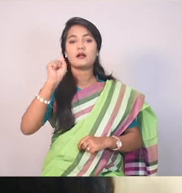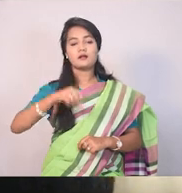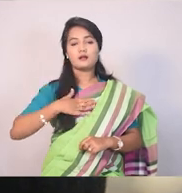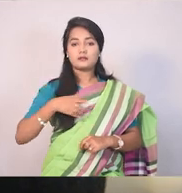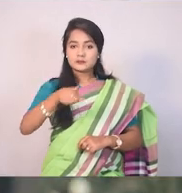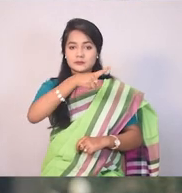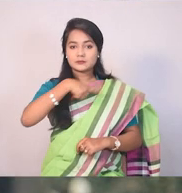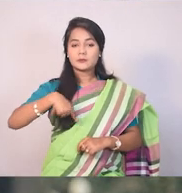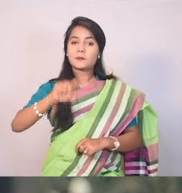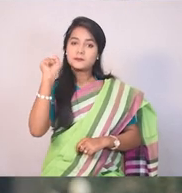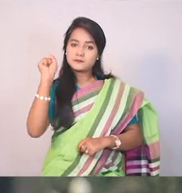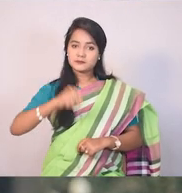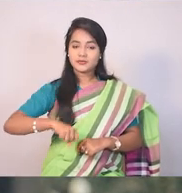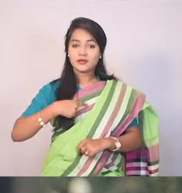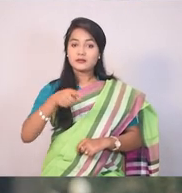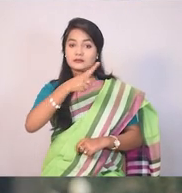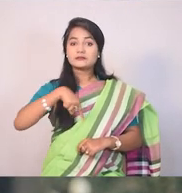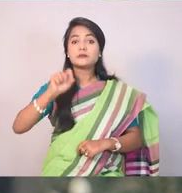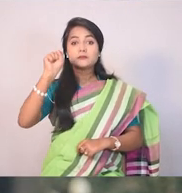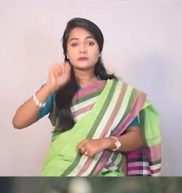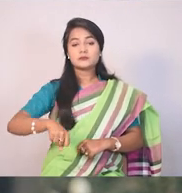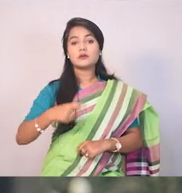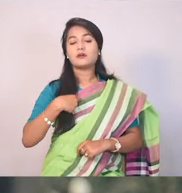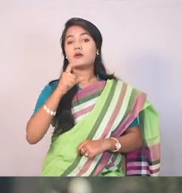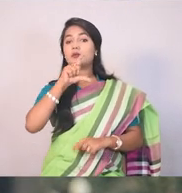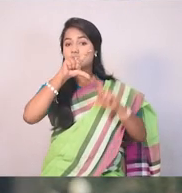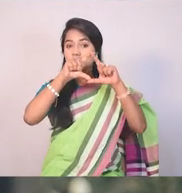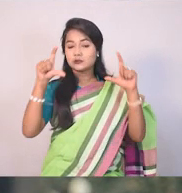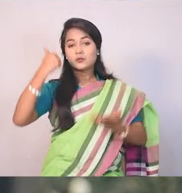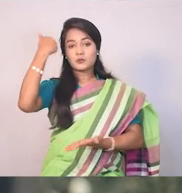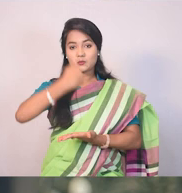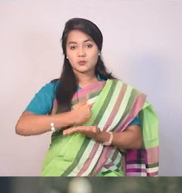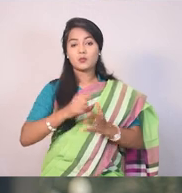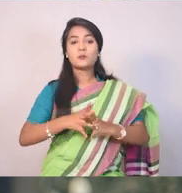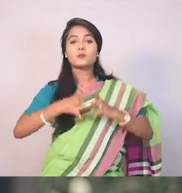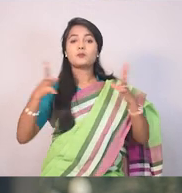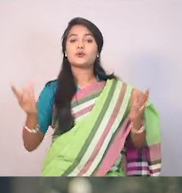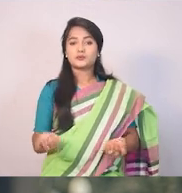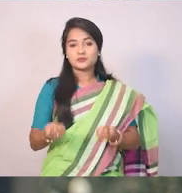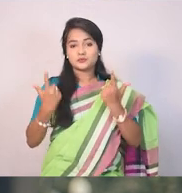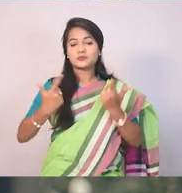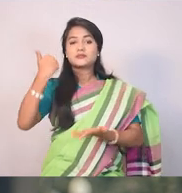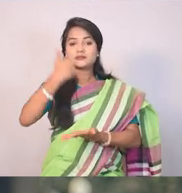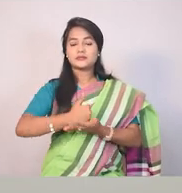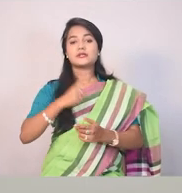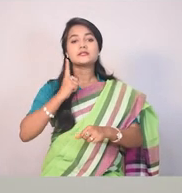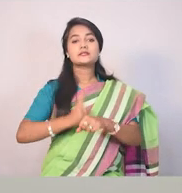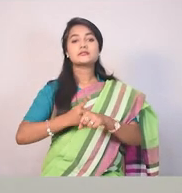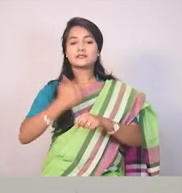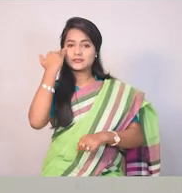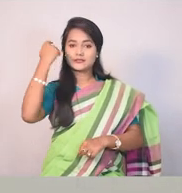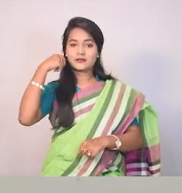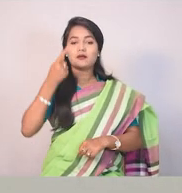আছে আমার অর্গানাইজেশনের, যে আমরাও পারি। সেই আমরাও পারি সেই কথাটা আমরা প্রমাণ করার মনে হয় একটা বড়